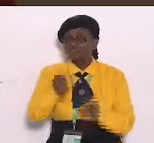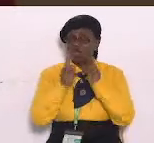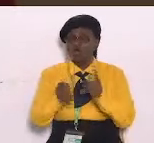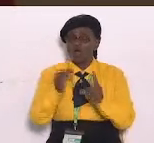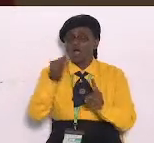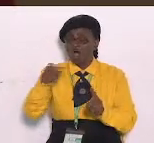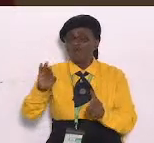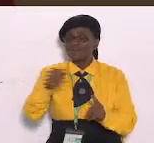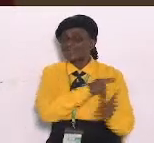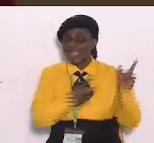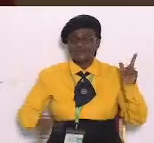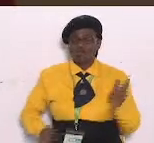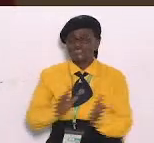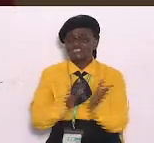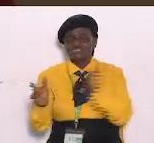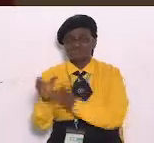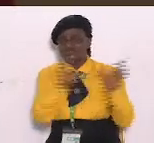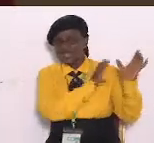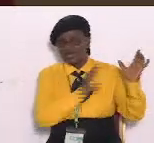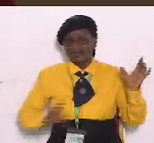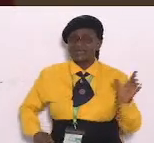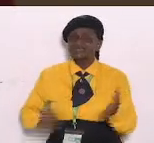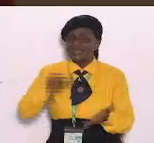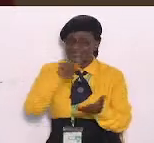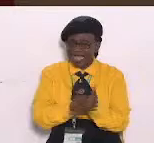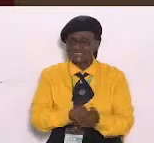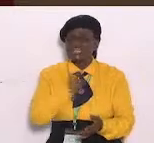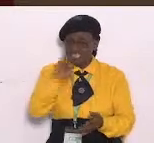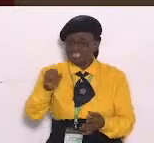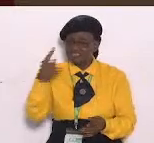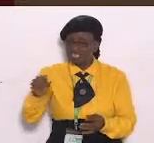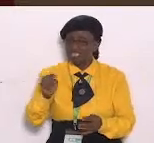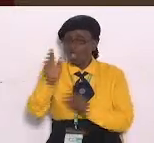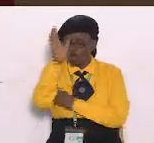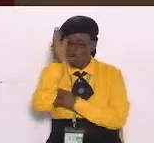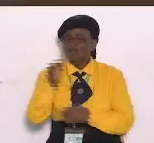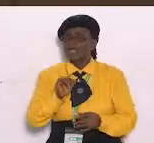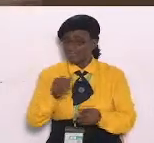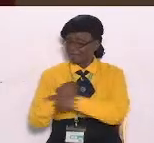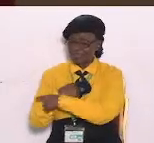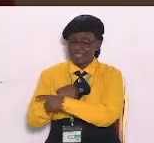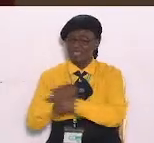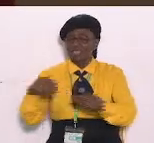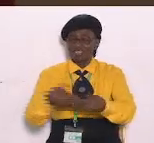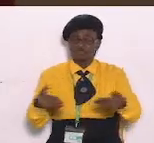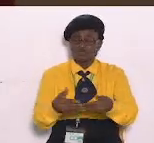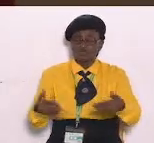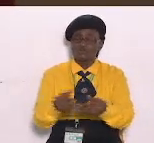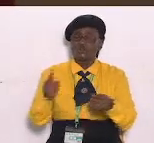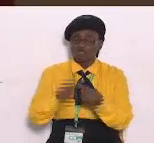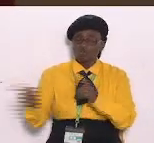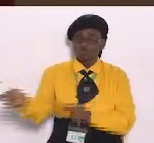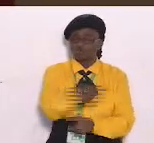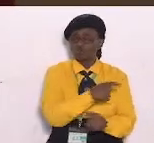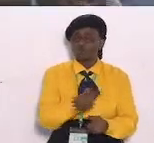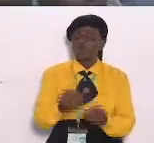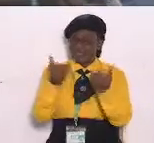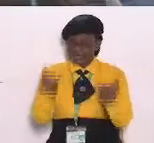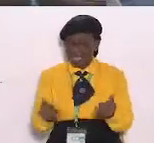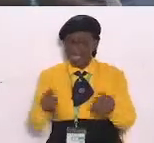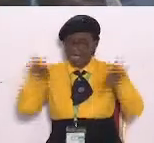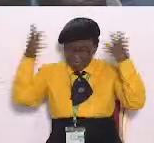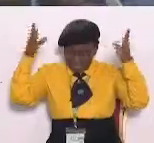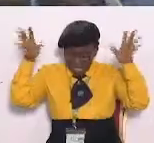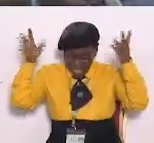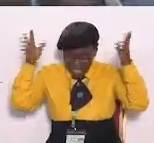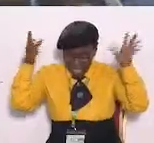euh ressusciter mais il peut tuer je parle de Jésus-Christ c'est le dieu là que je vous introduis